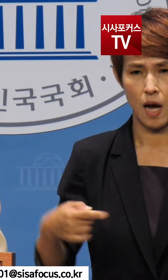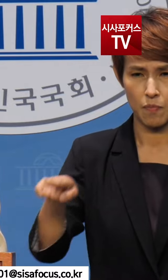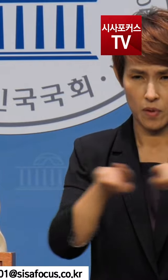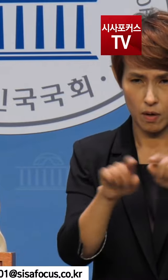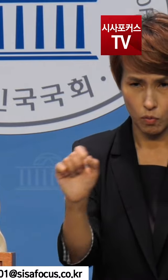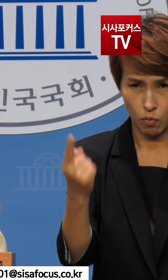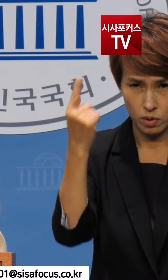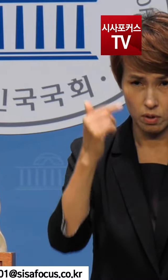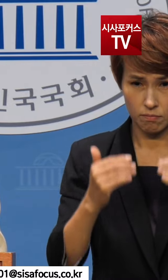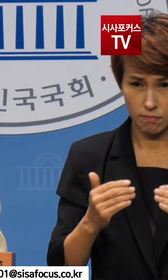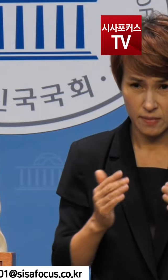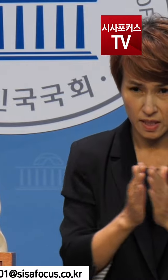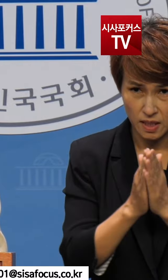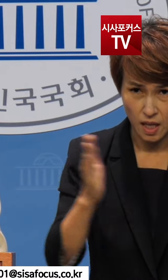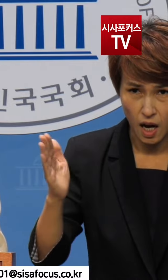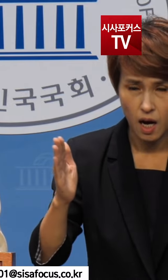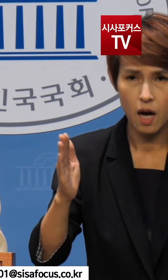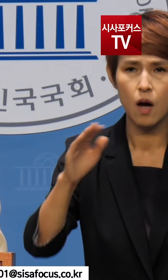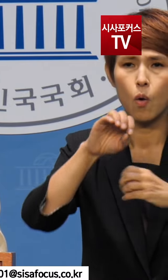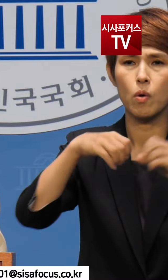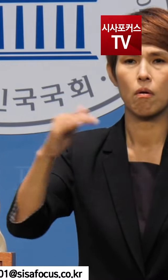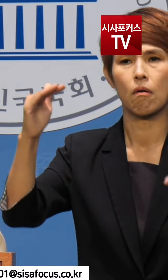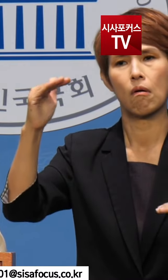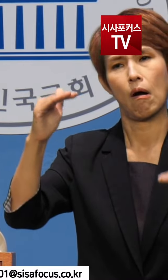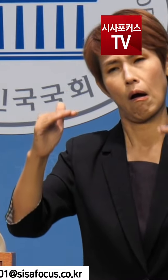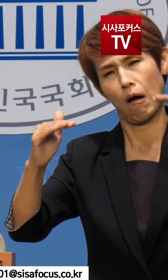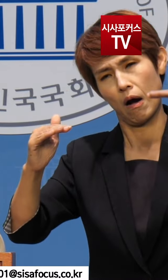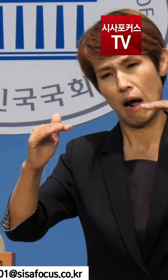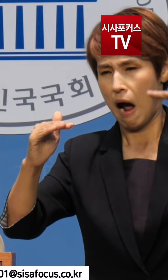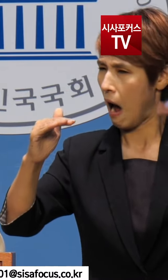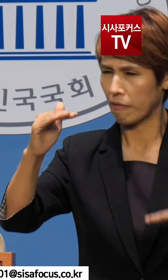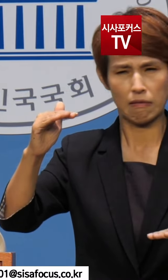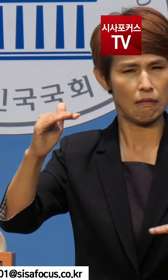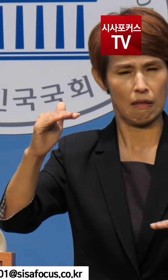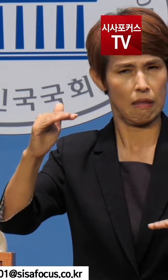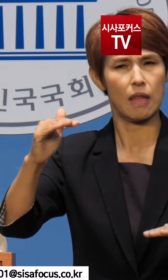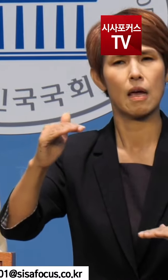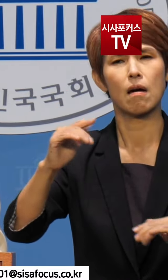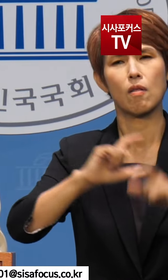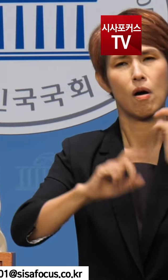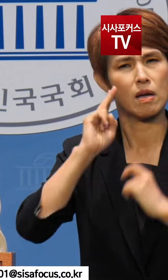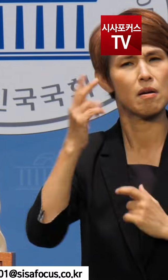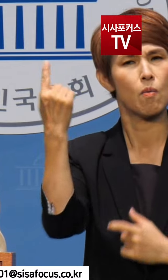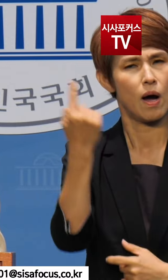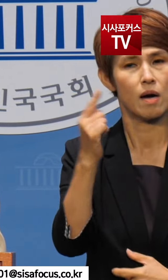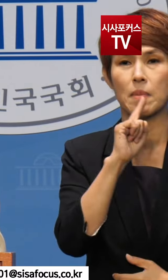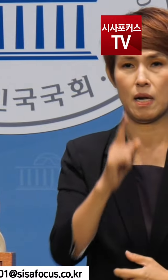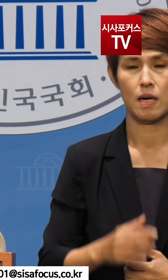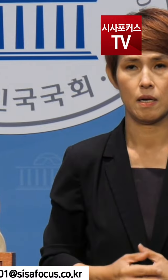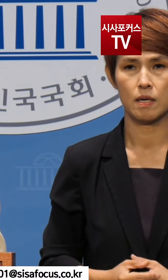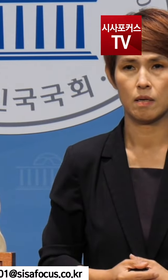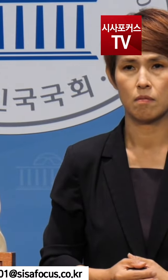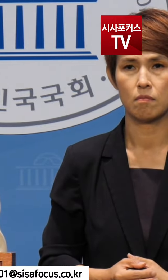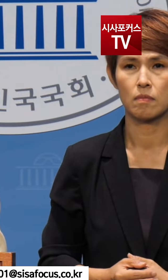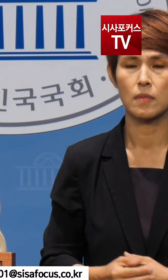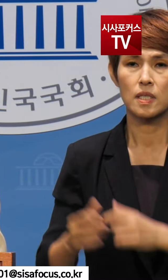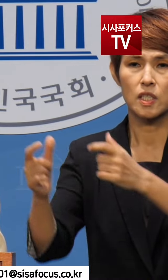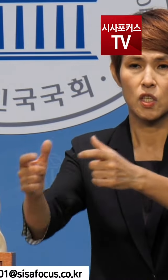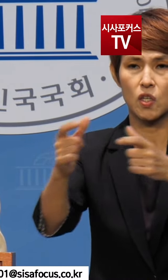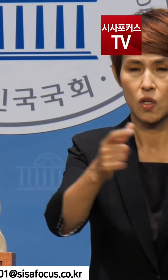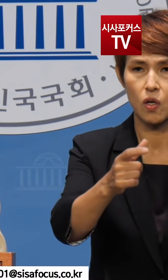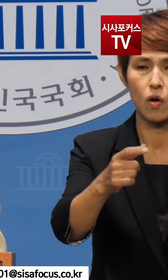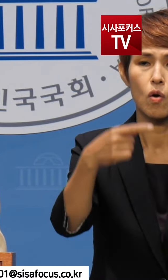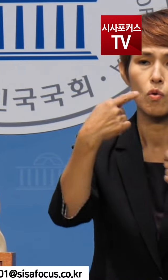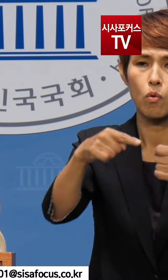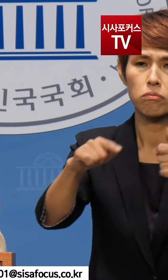오히려 격차를 심화시킬 수도 있다고 보는 사람들이 더 많습니다. 지역별 디지털 격차 해소를 통한 교육